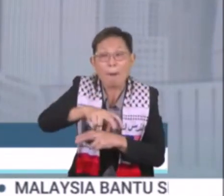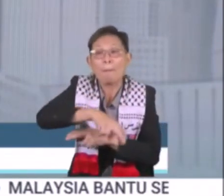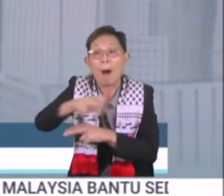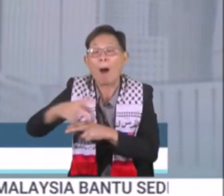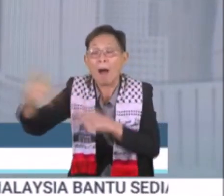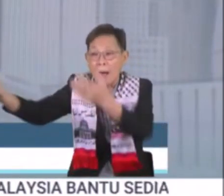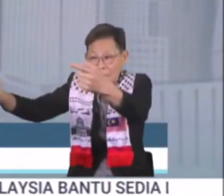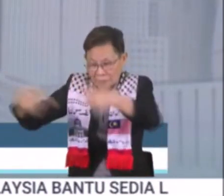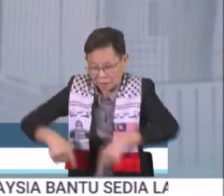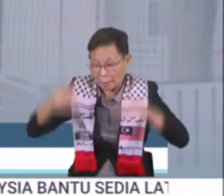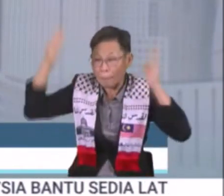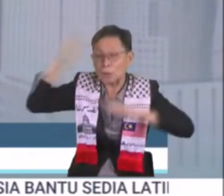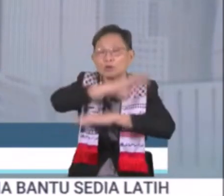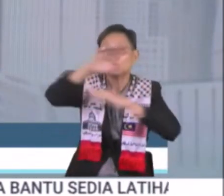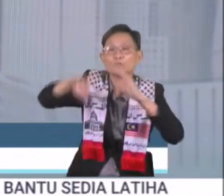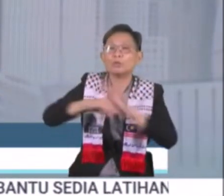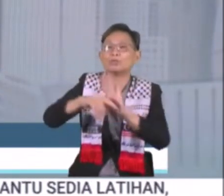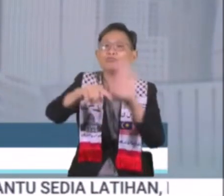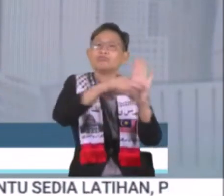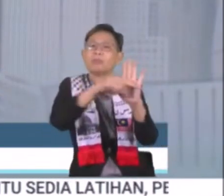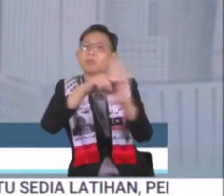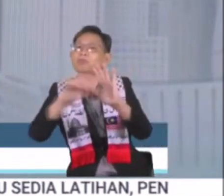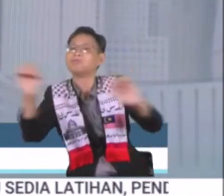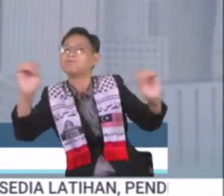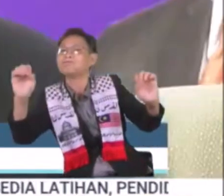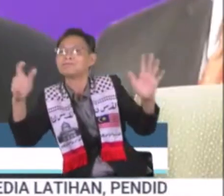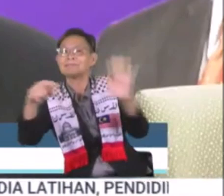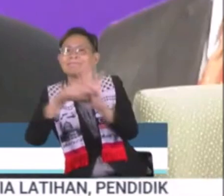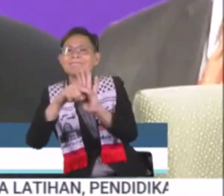negara ini yang kesemuanya negatif.